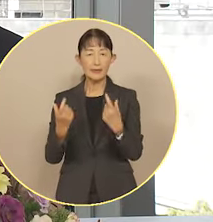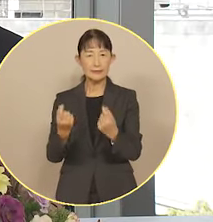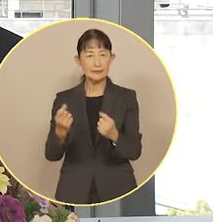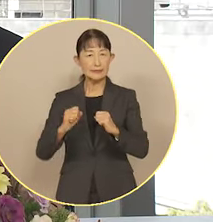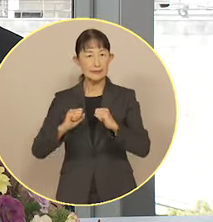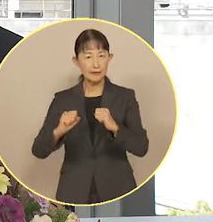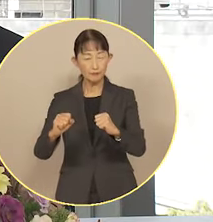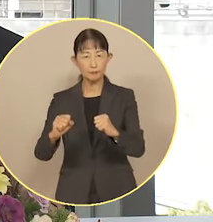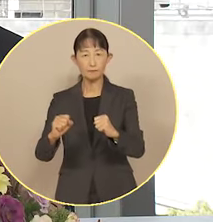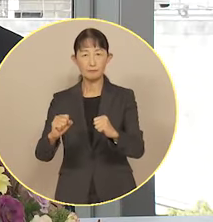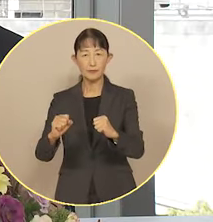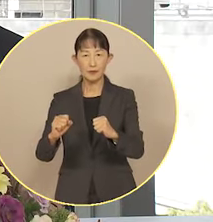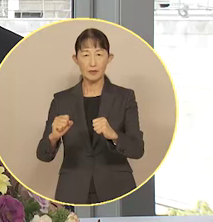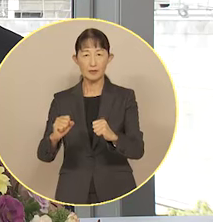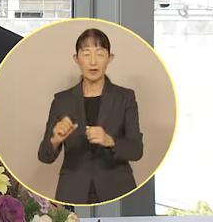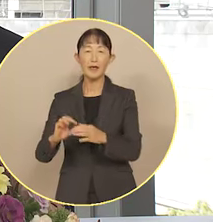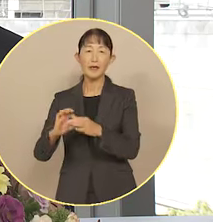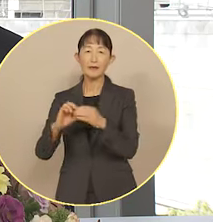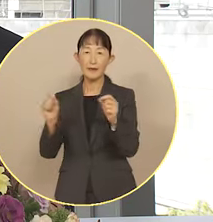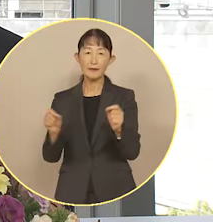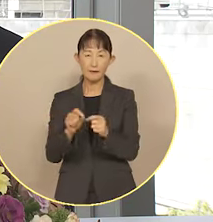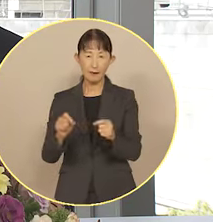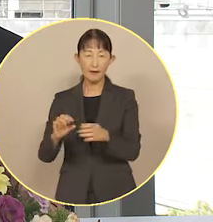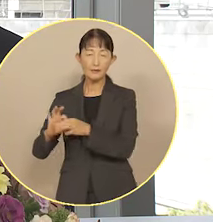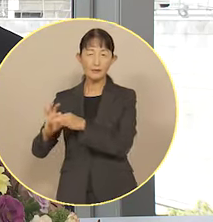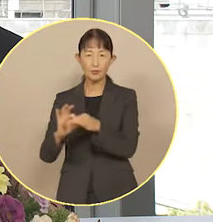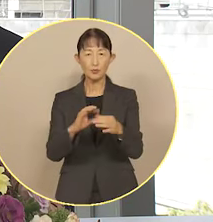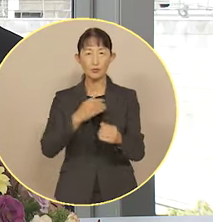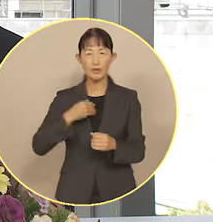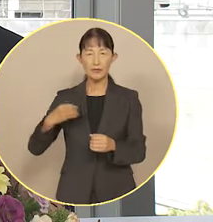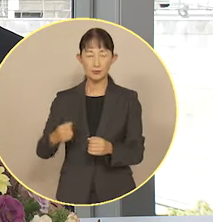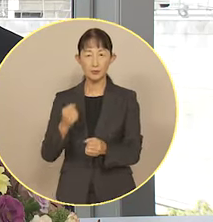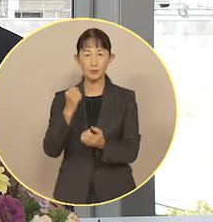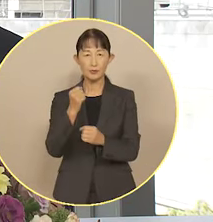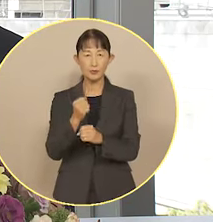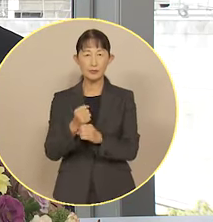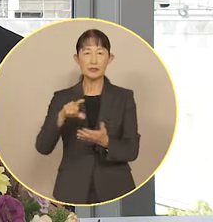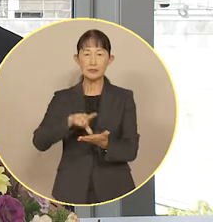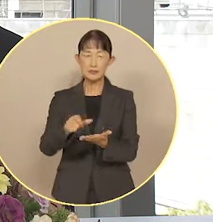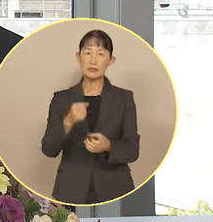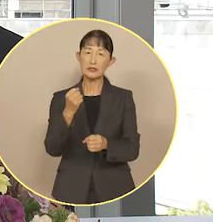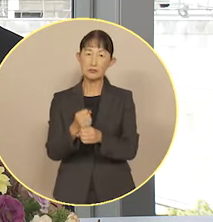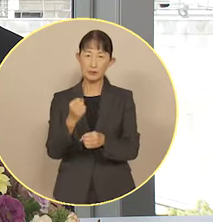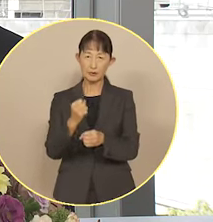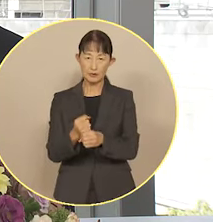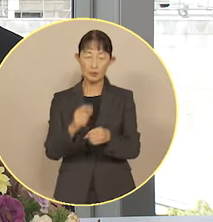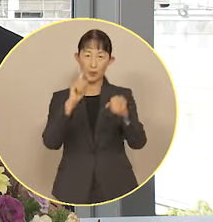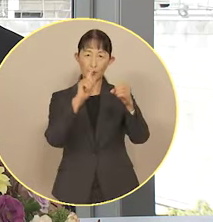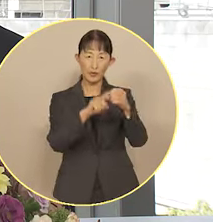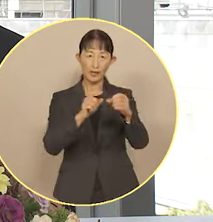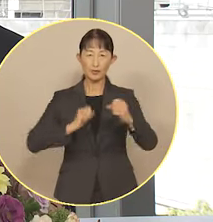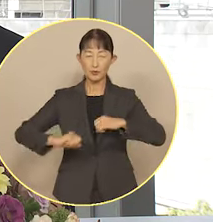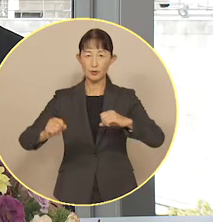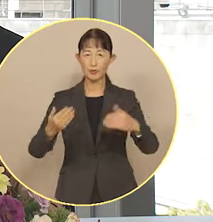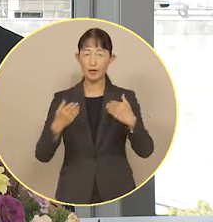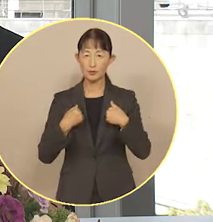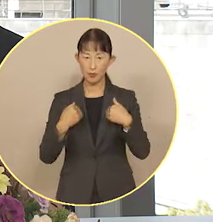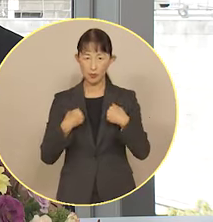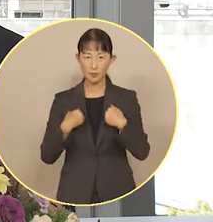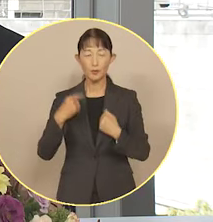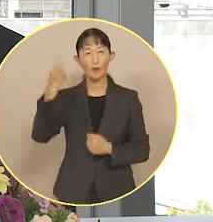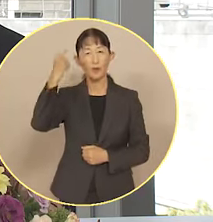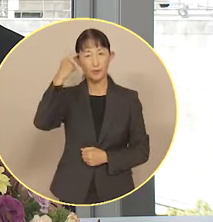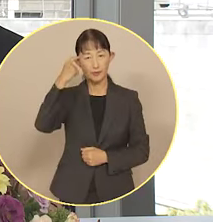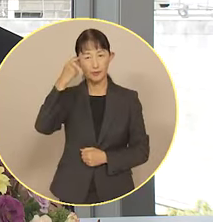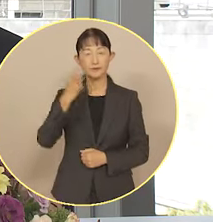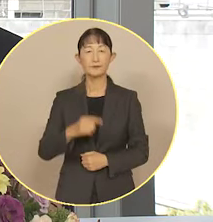行うことで持続可能な中産地づりというものをですね目指して取り組んでいかなきゃいけないなとその思いを